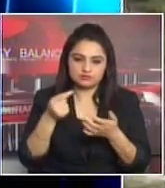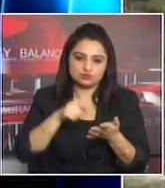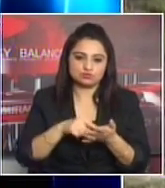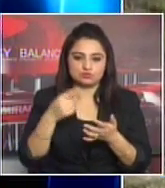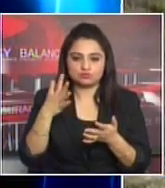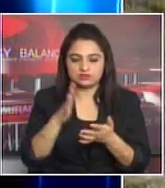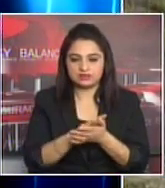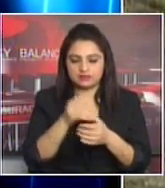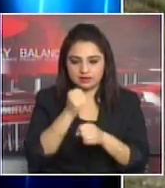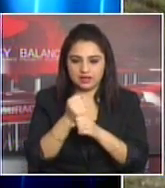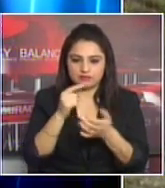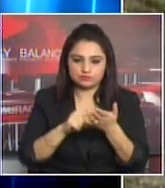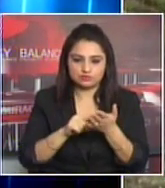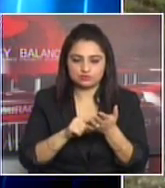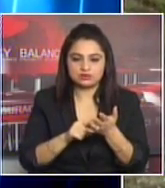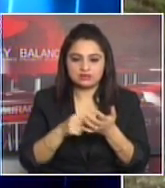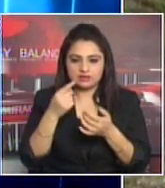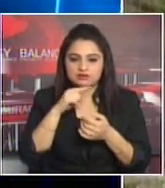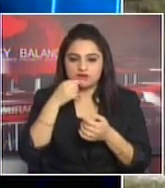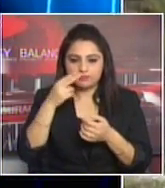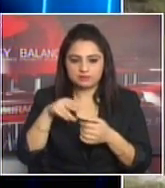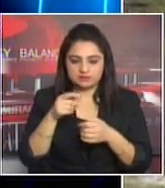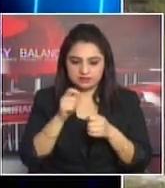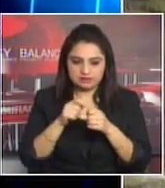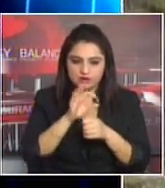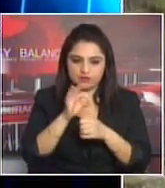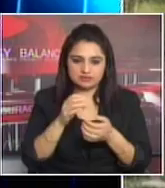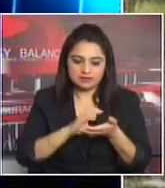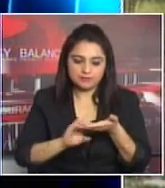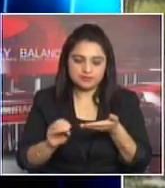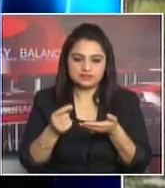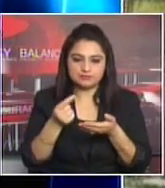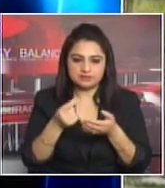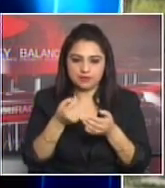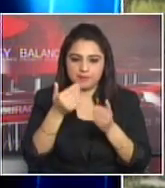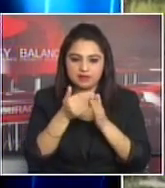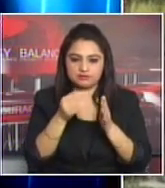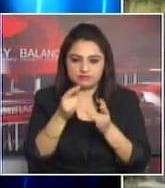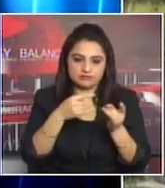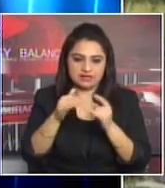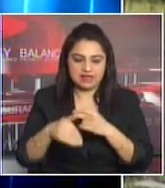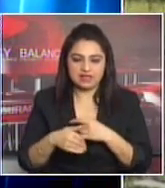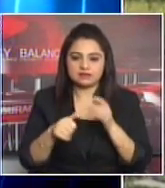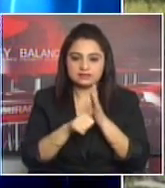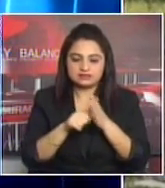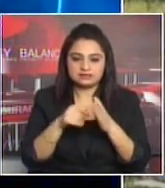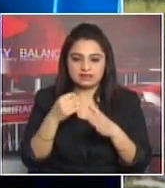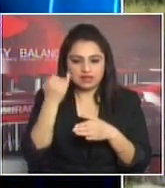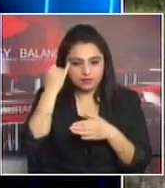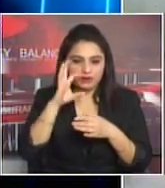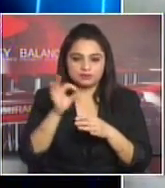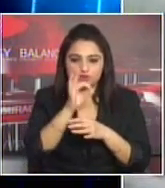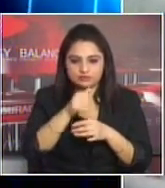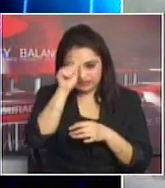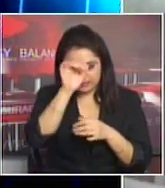छैन। काम सुरु नगरेपछि निर्माण कम्पनीलाई दिइएको पेस्की रकम समेत बैङ्क मार्फत तानिएको जिल्ला प्राविधिक कार्यालयले जनाएको